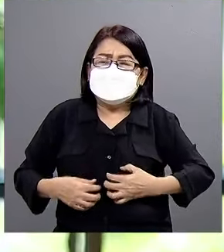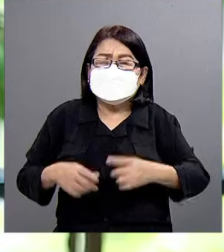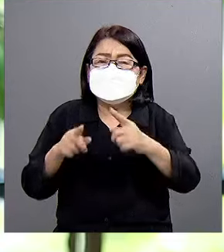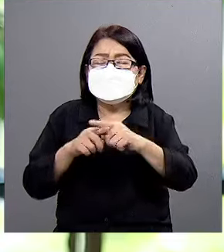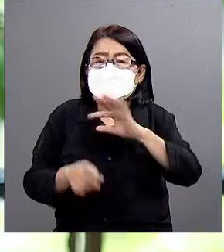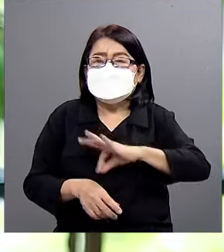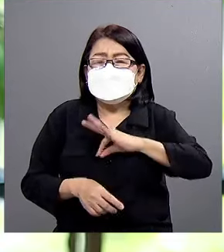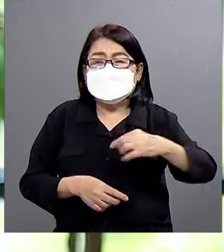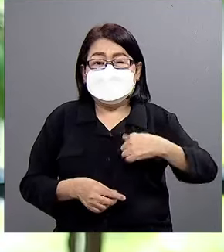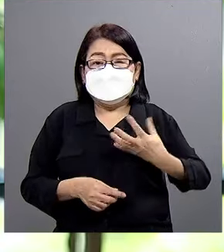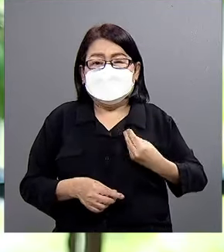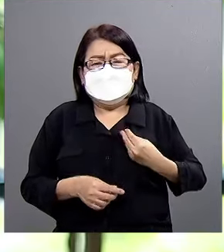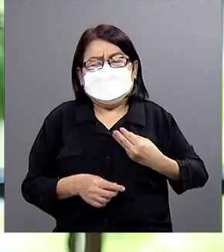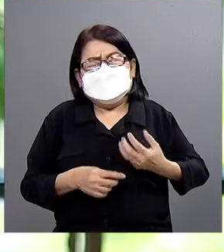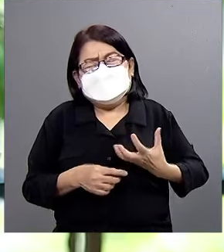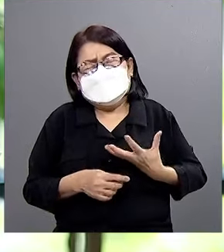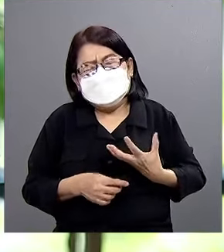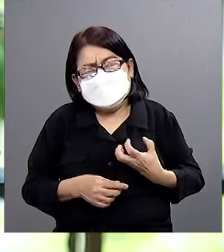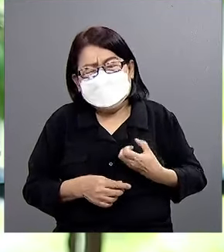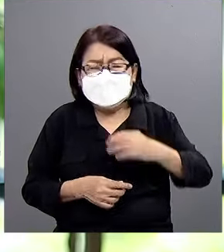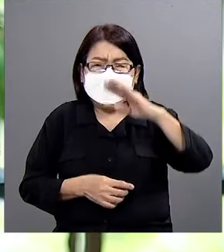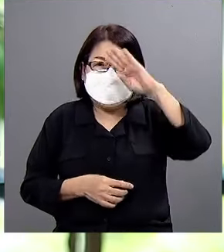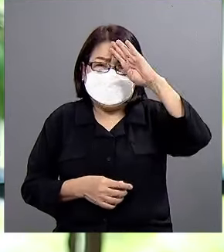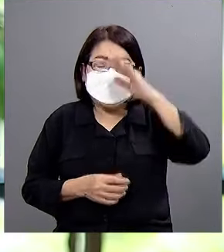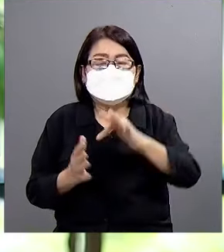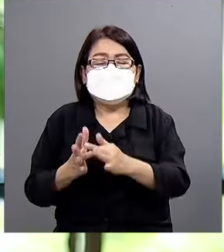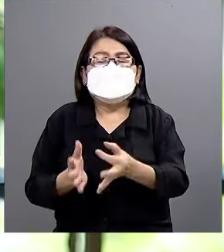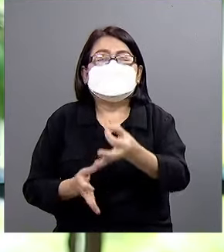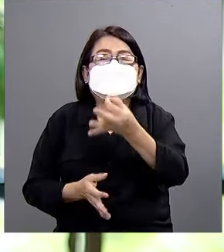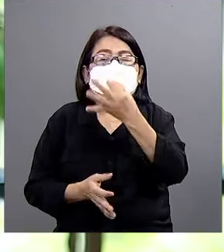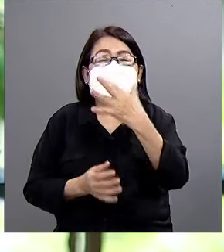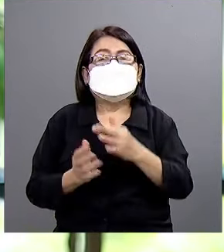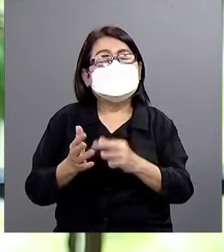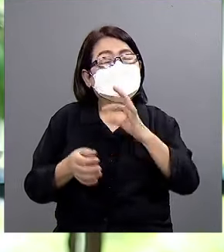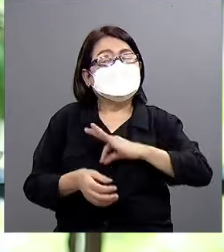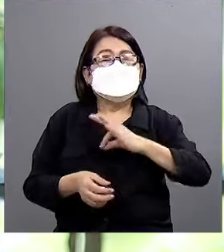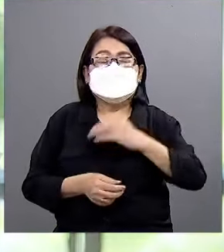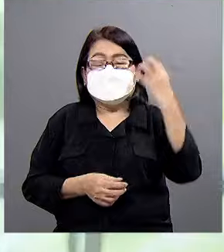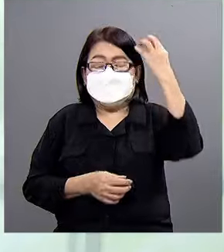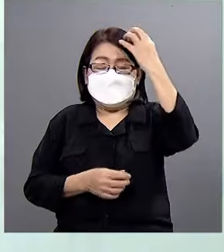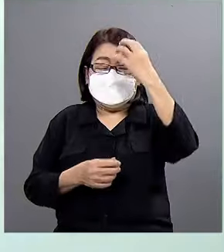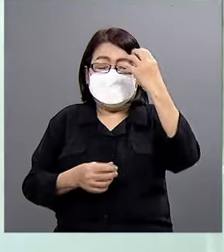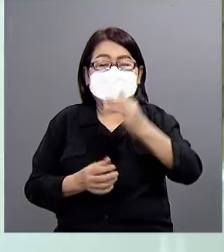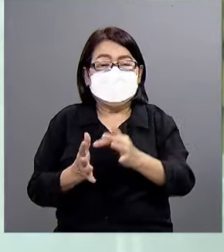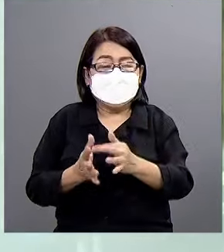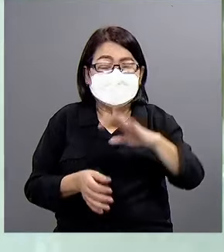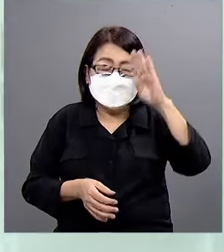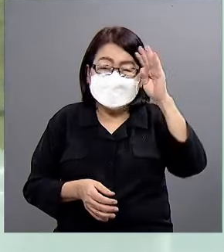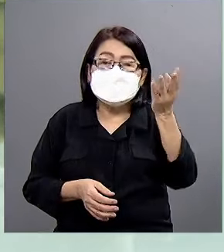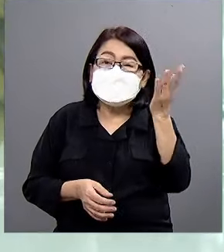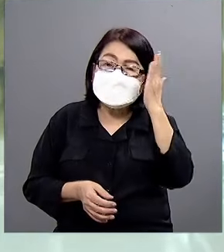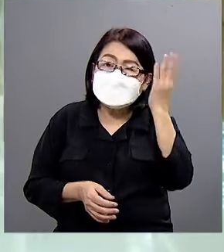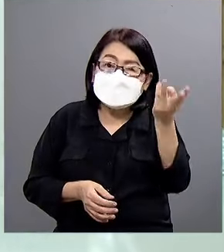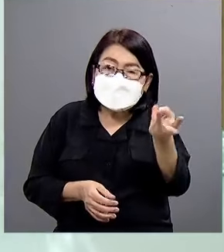อ่อนเพลียเป็นไข้อย่างเงี้ยครับเราต้องใช้ยาหอมรู้สึกวิงเวียนนอนน้อยใช้ยาหอมแต่ถ้าเกิดเป็นลมกองหยาบเนี่ยตัวเนี้ยมันจะใช้ยา